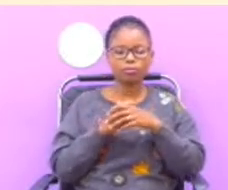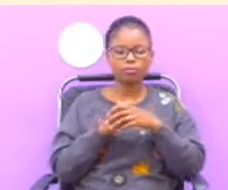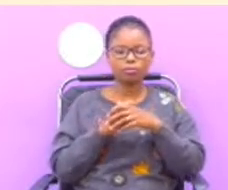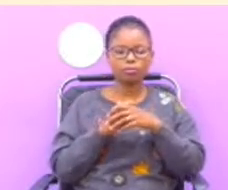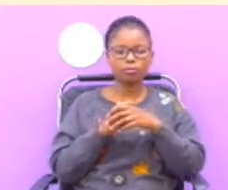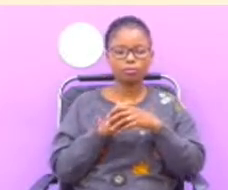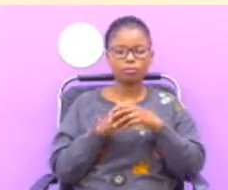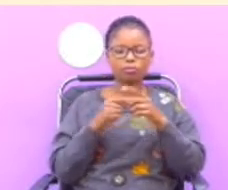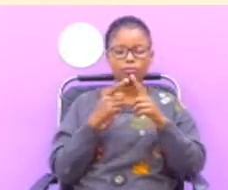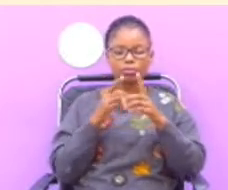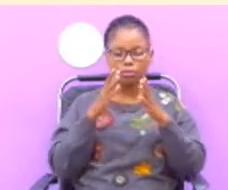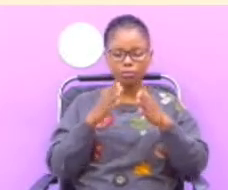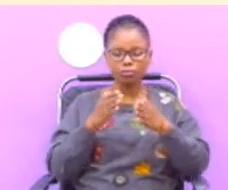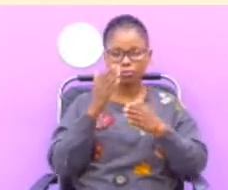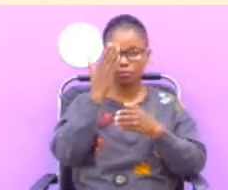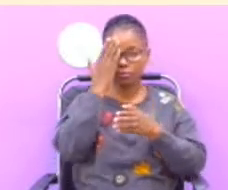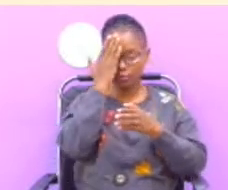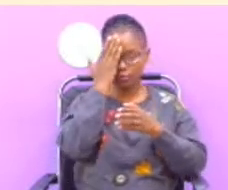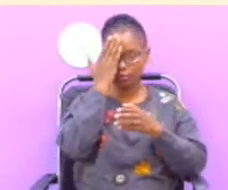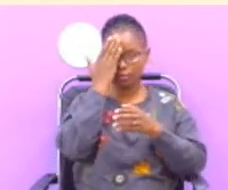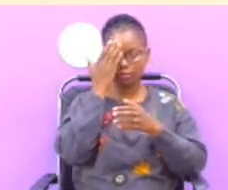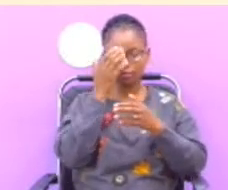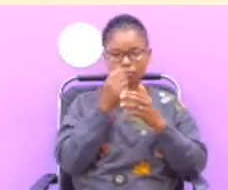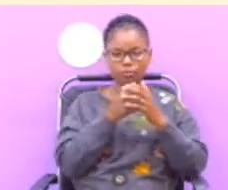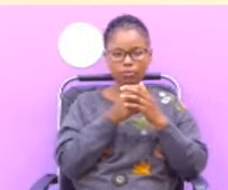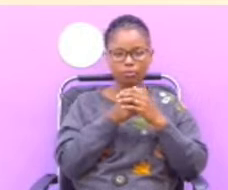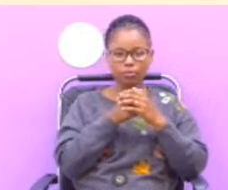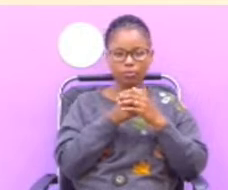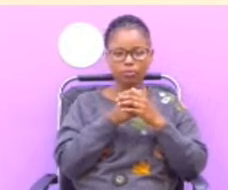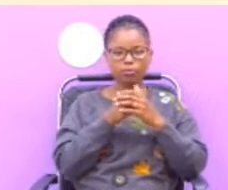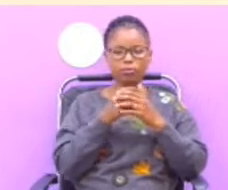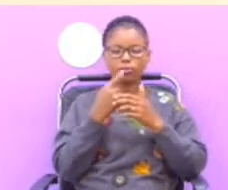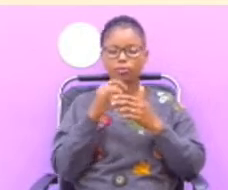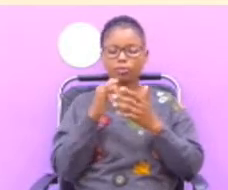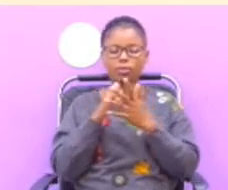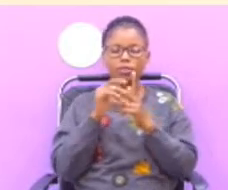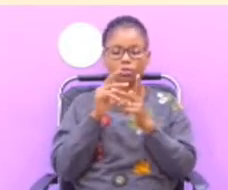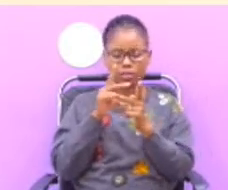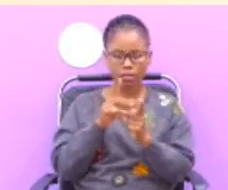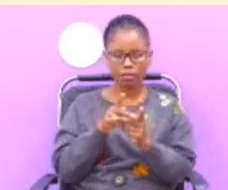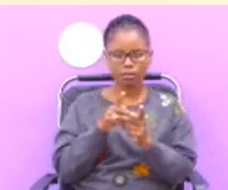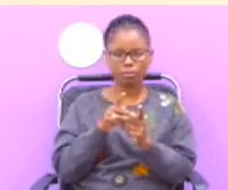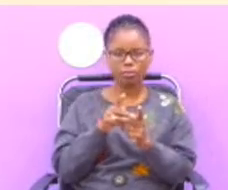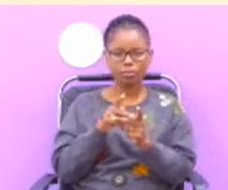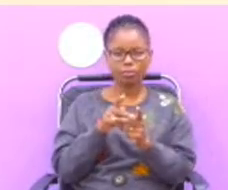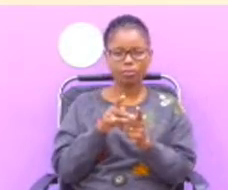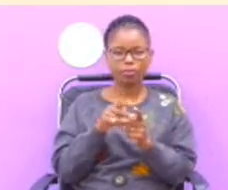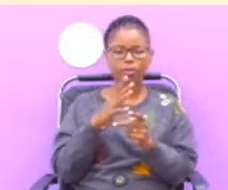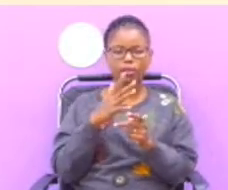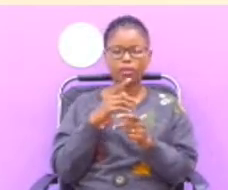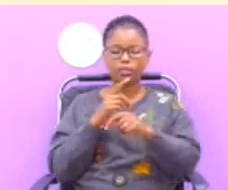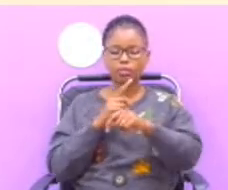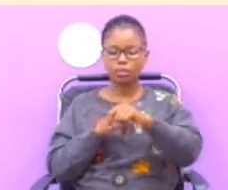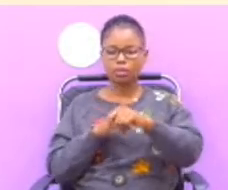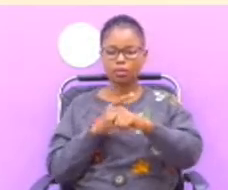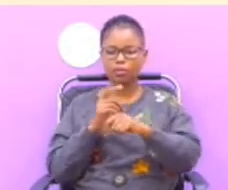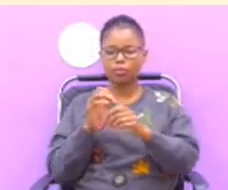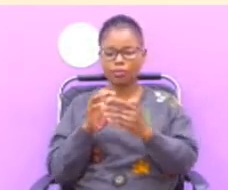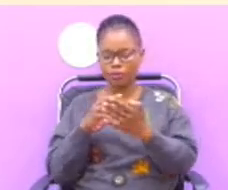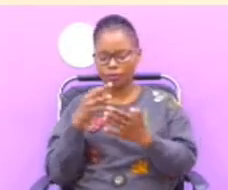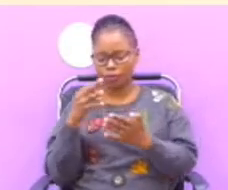No muisiraeli ri akerwo ni akagitirwo na gutiri kahindio na kamwe